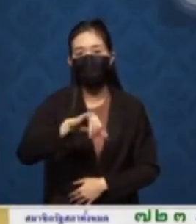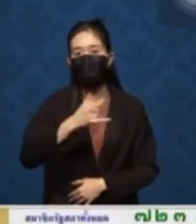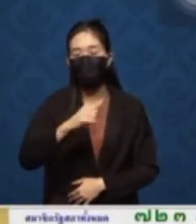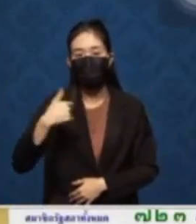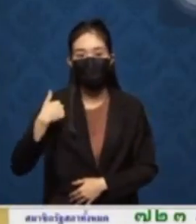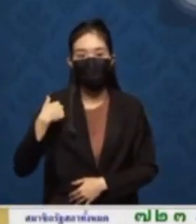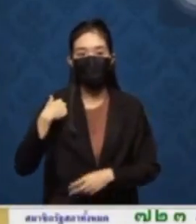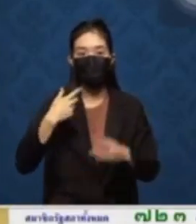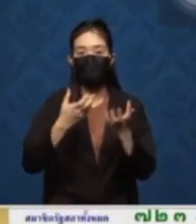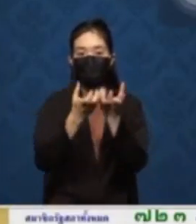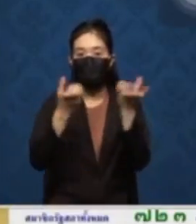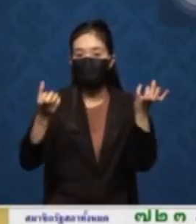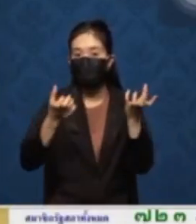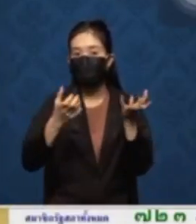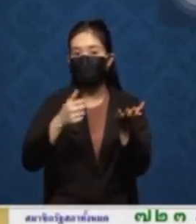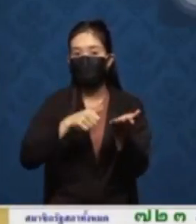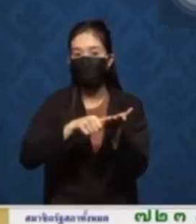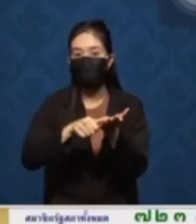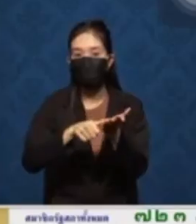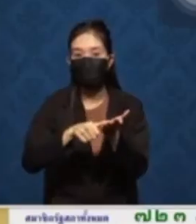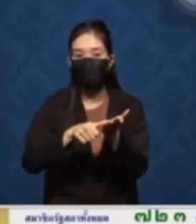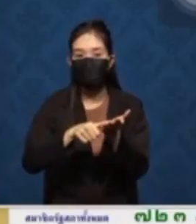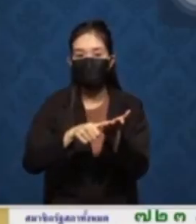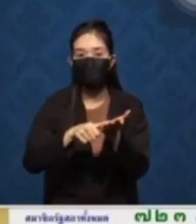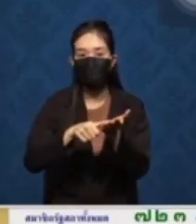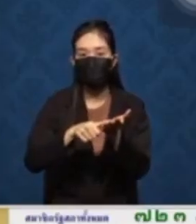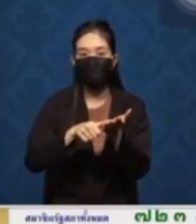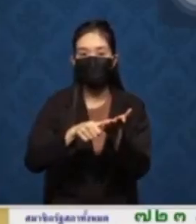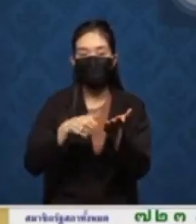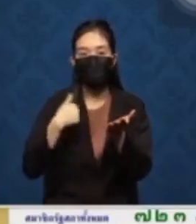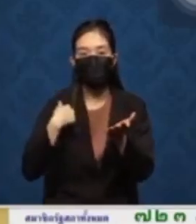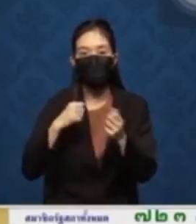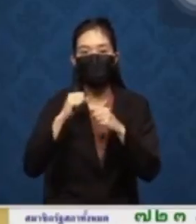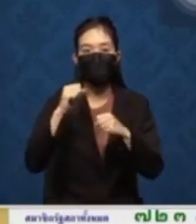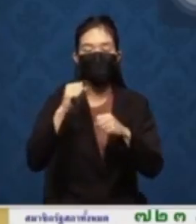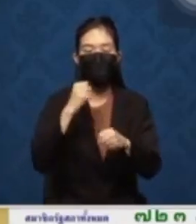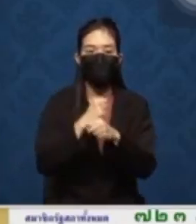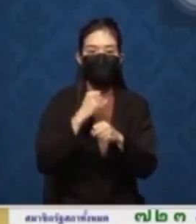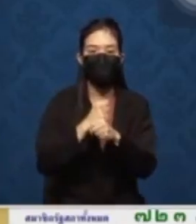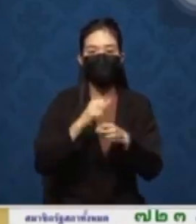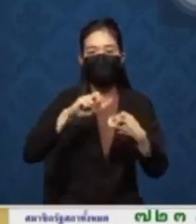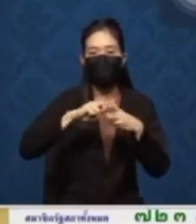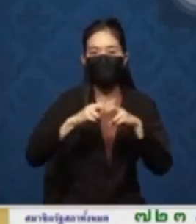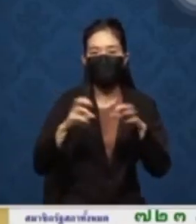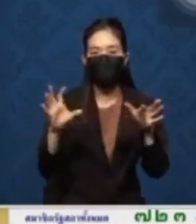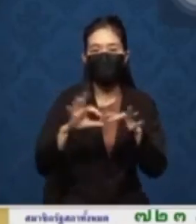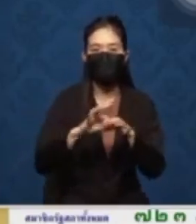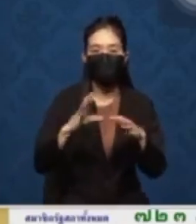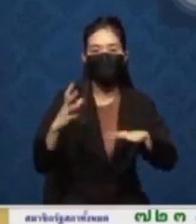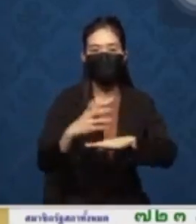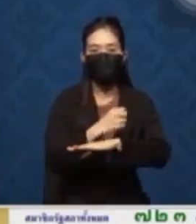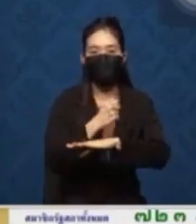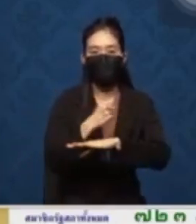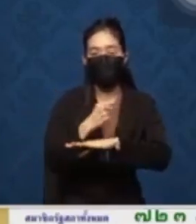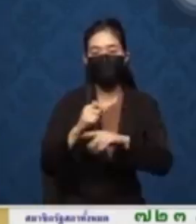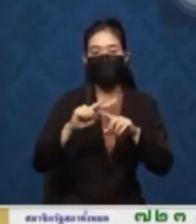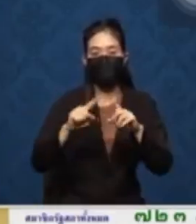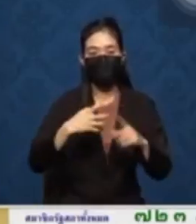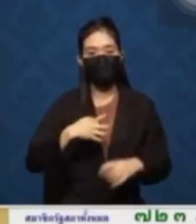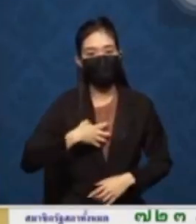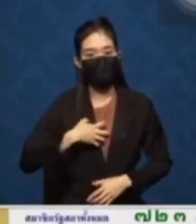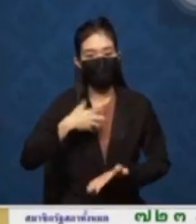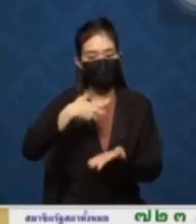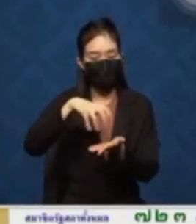ก้ไขรัฐธรรมนูญของเรานั้นมันดูสุดโต่งมันดูน่ากลัวมันดูเป็นเหมือนการพยายามจะเอาชนะทางการเมืองแต่ผมอยากให้ทุกท่านลองสังเกตและเปิดใจดูดีๆนะ